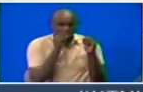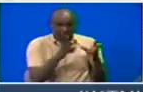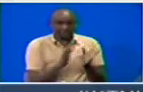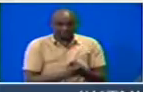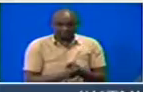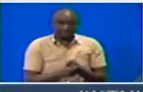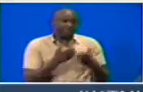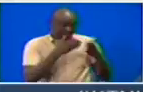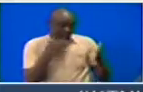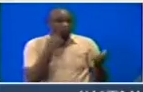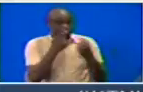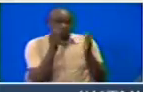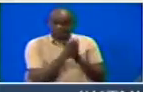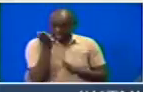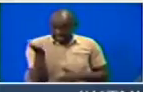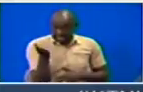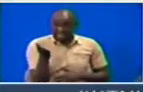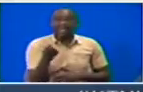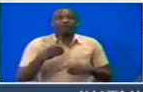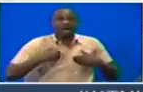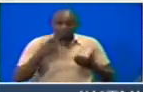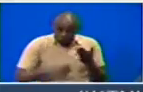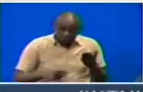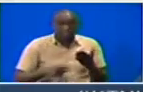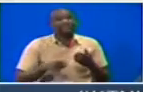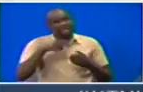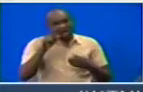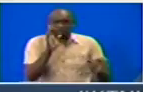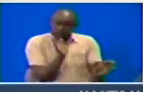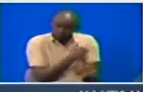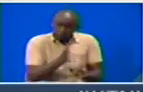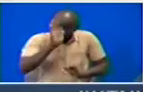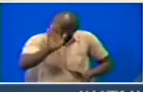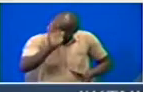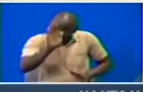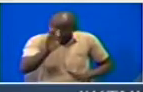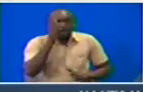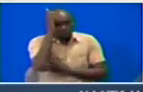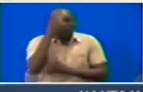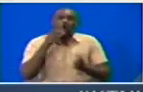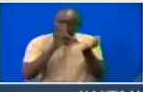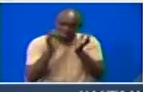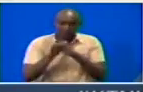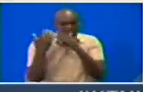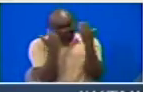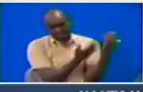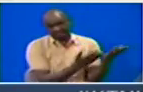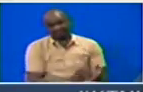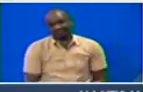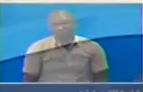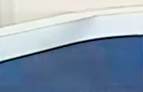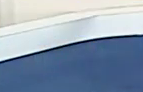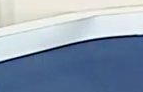ushasema. Kabla ya kuzungumza mtazamaji na Geraldine atuambie alikuwa ameenda wapi, tupate wimbo wake wa Mungu wa Biblia.